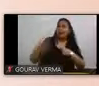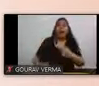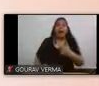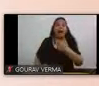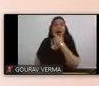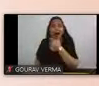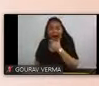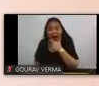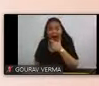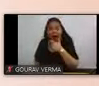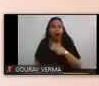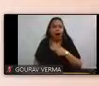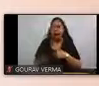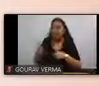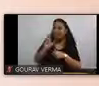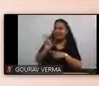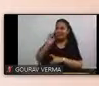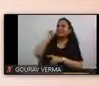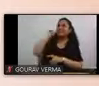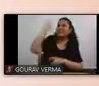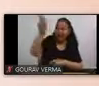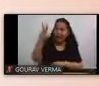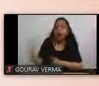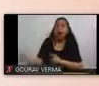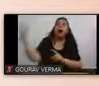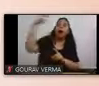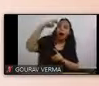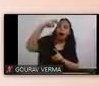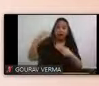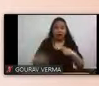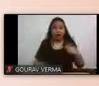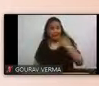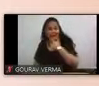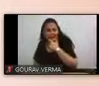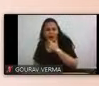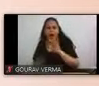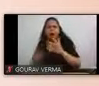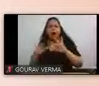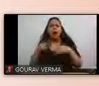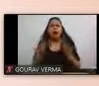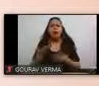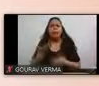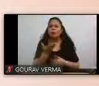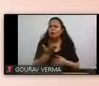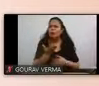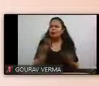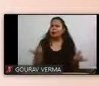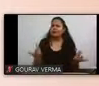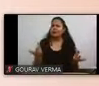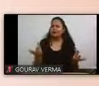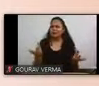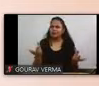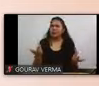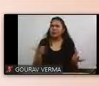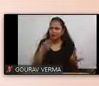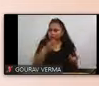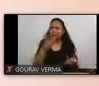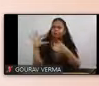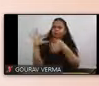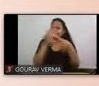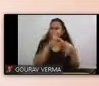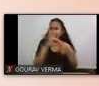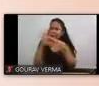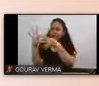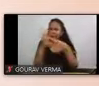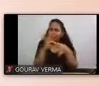will jump. And the dog is exactly doing that. And this is the kind of interaction where the